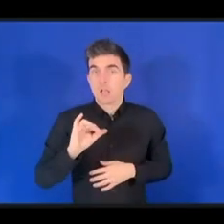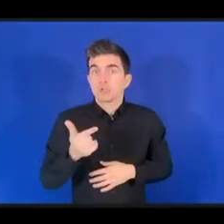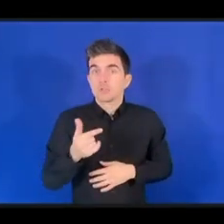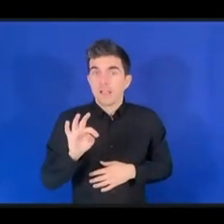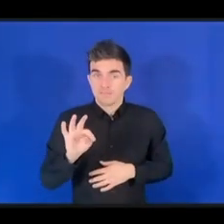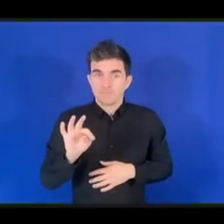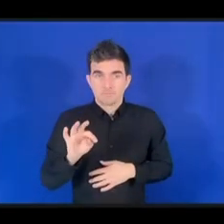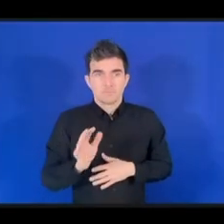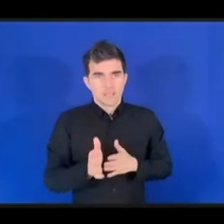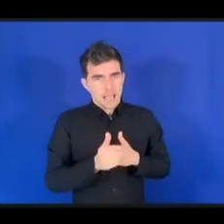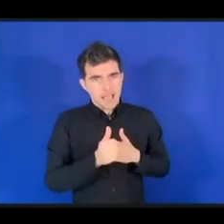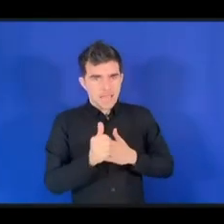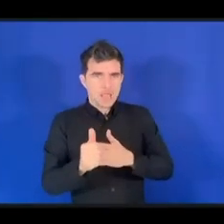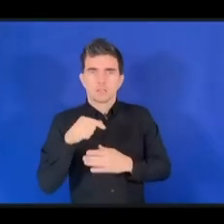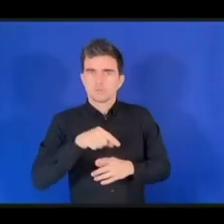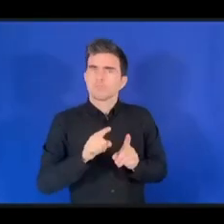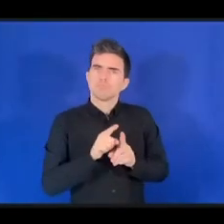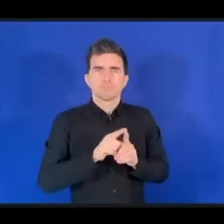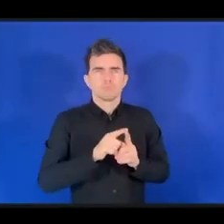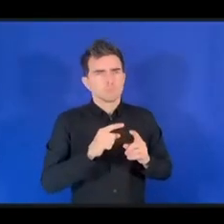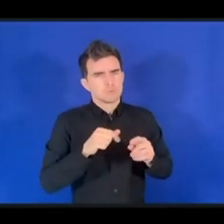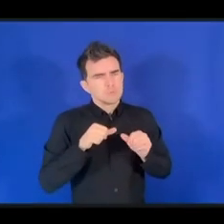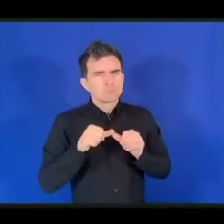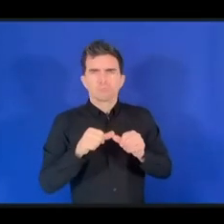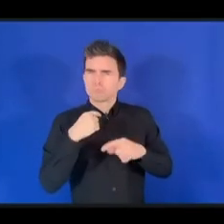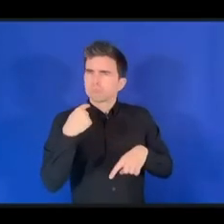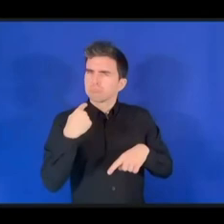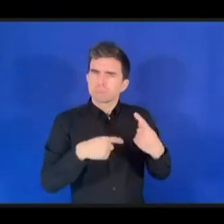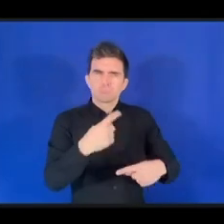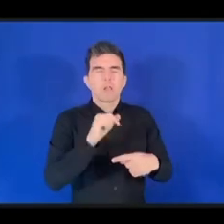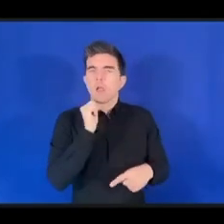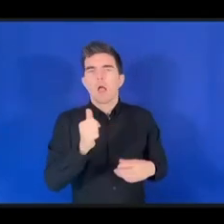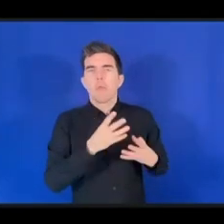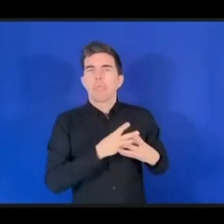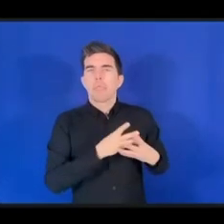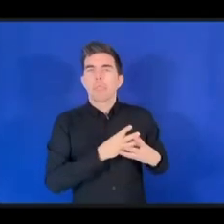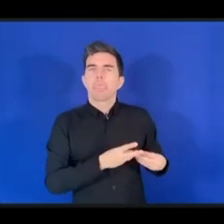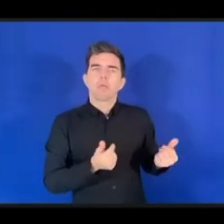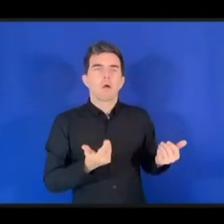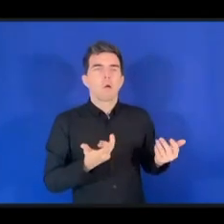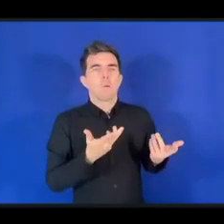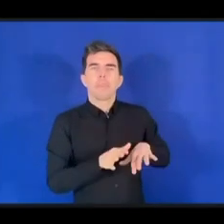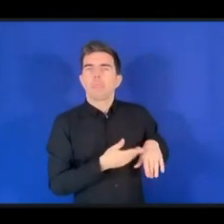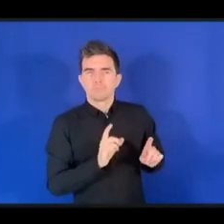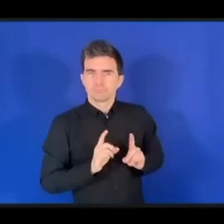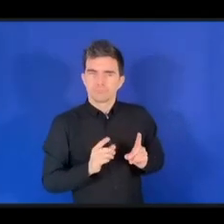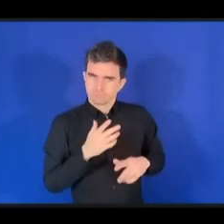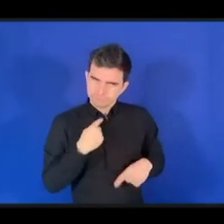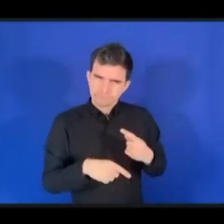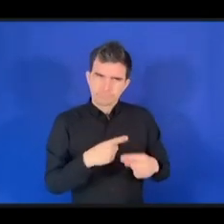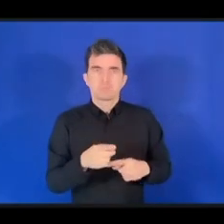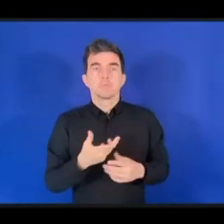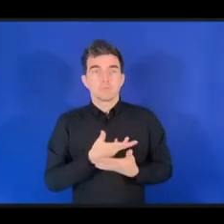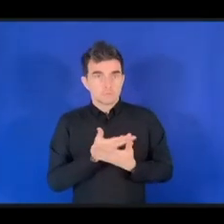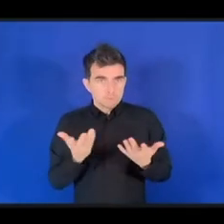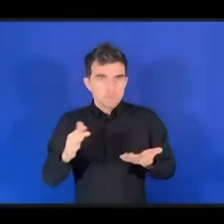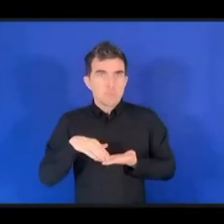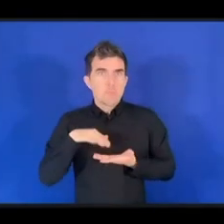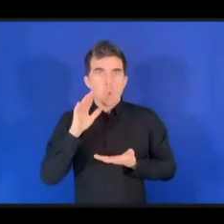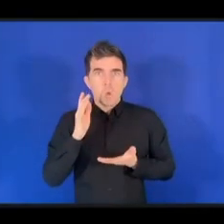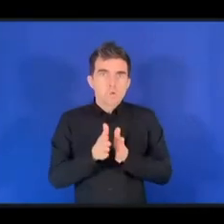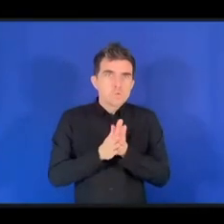بالتعاون الذي ابديت موه هذه هي المره الاولى التي اعتقد انه يترك